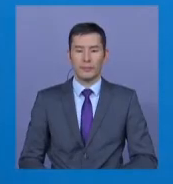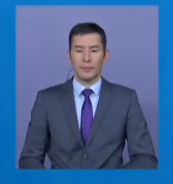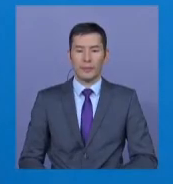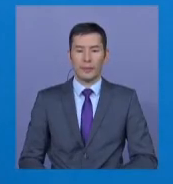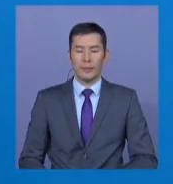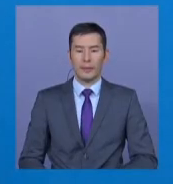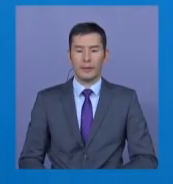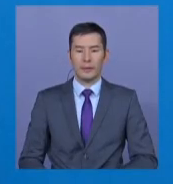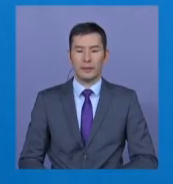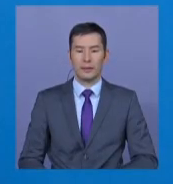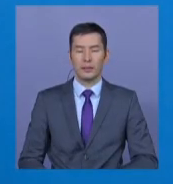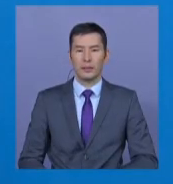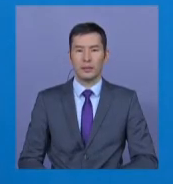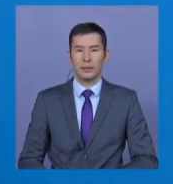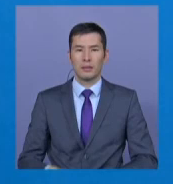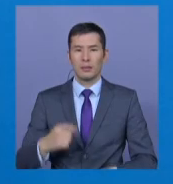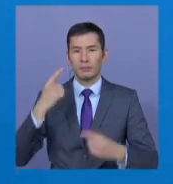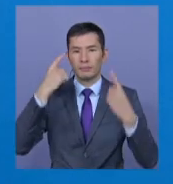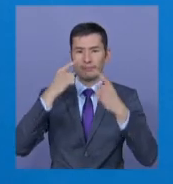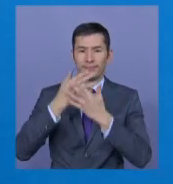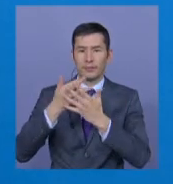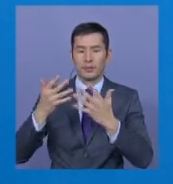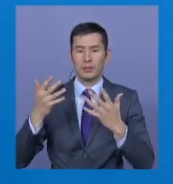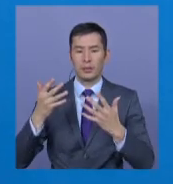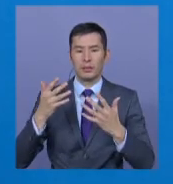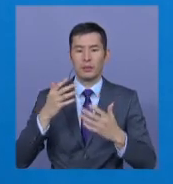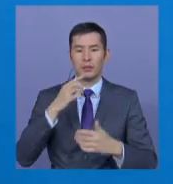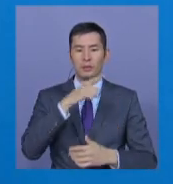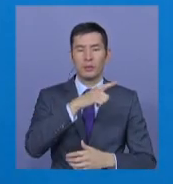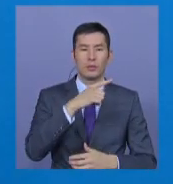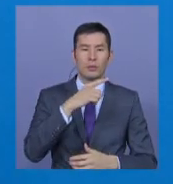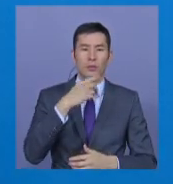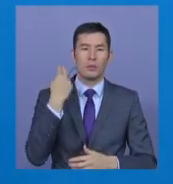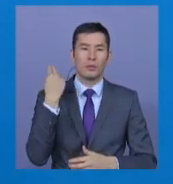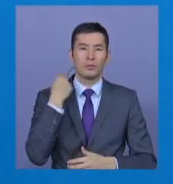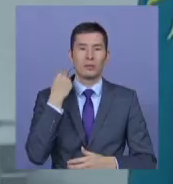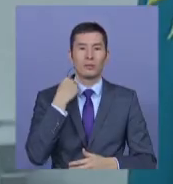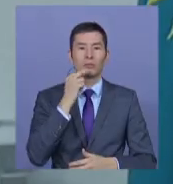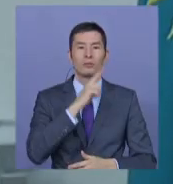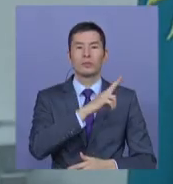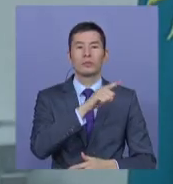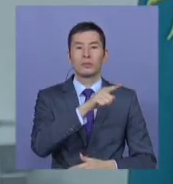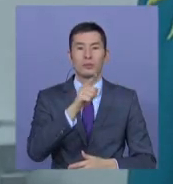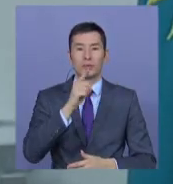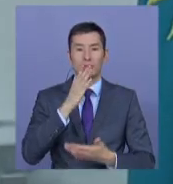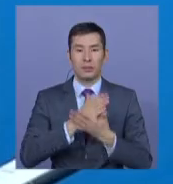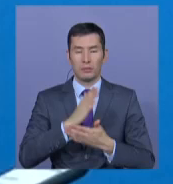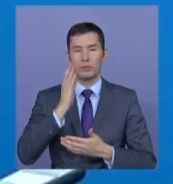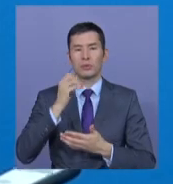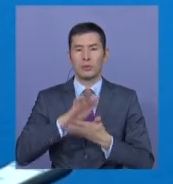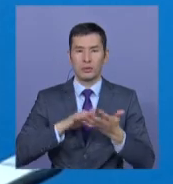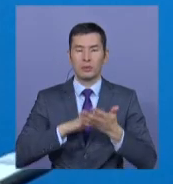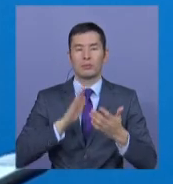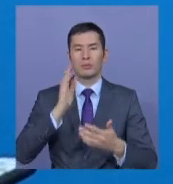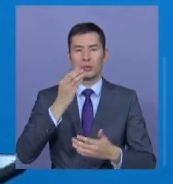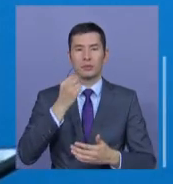Әр түрлі шара қолдап жатырық. Біріншіден төлемдерді, қарыздарды қайтару үшін бұл жұмыс арғай жалғасатын болады. Келесі